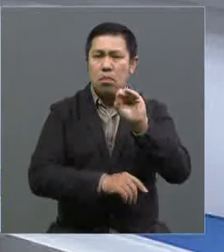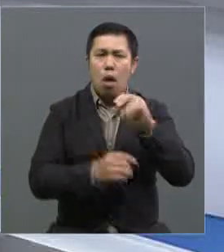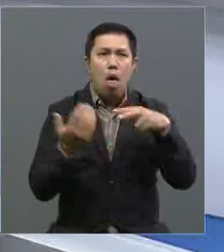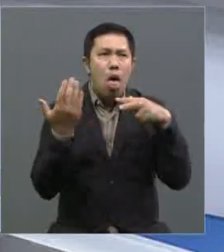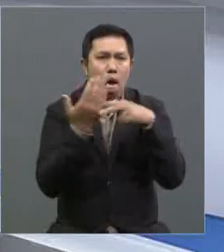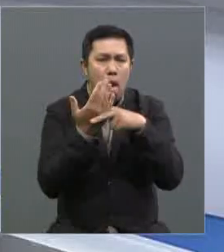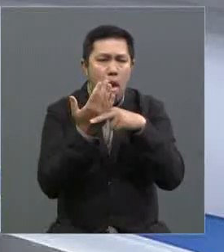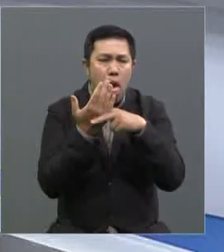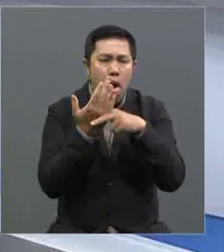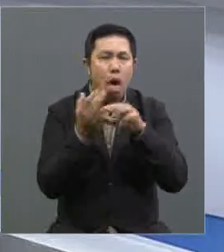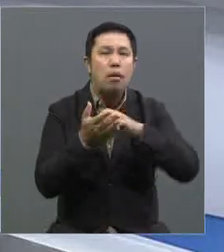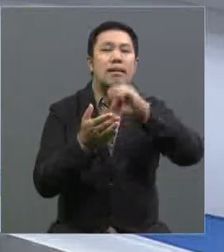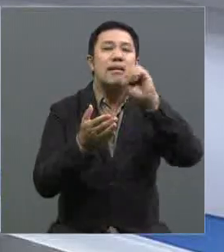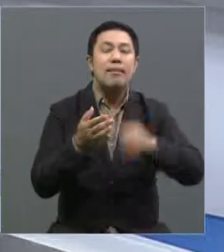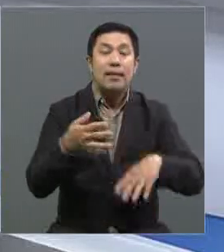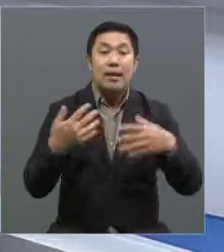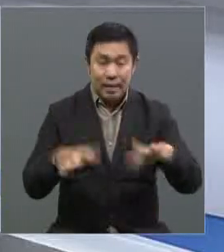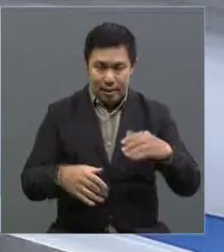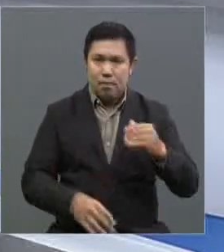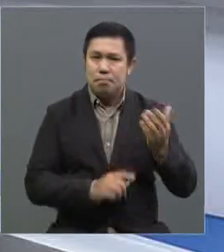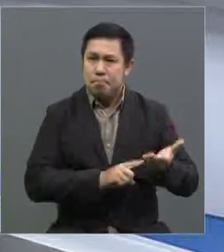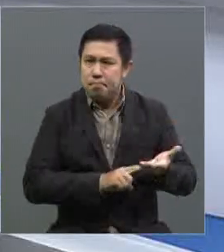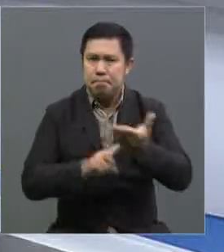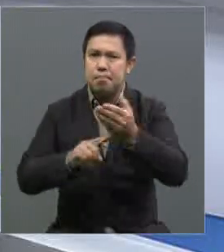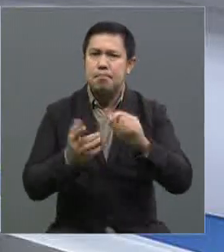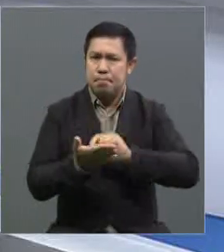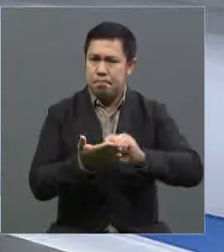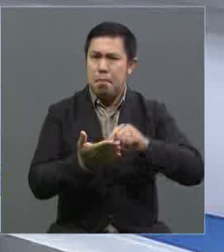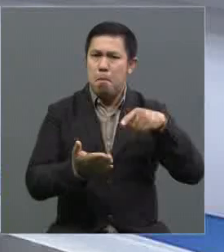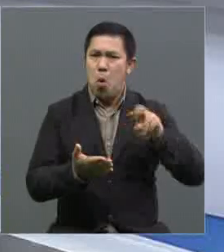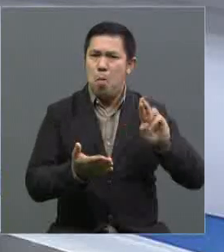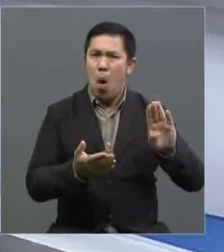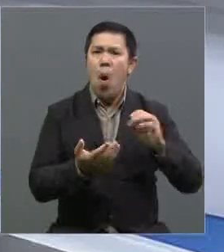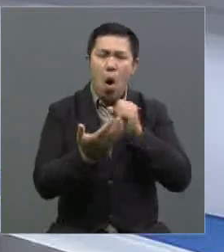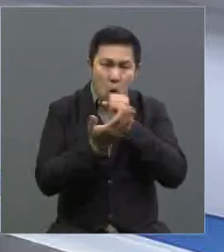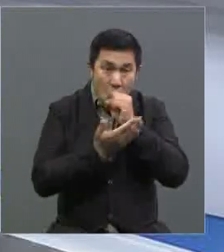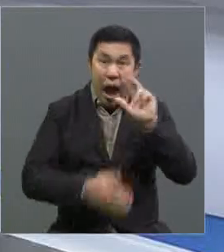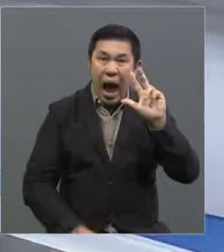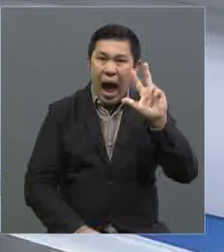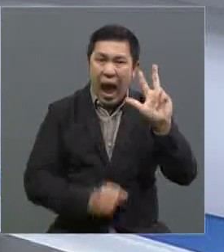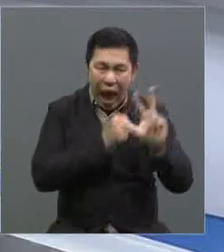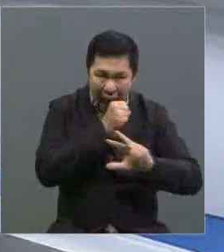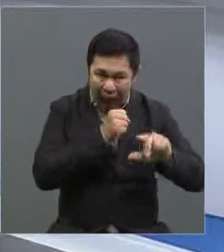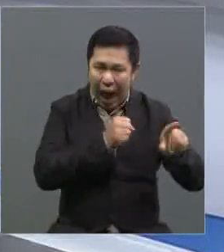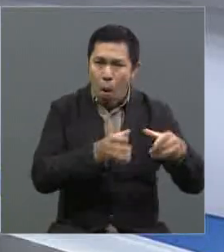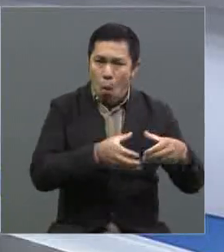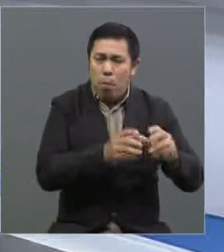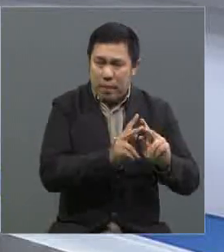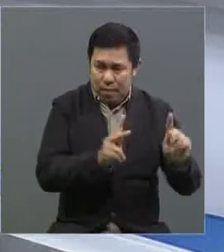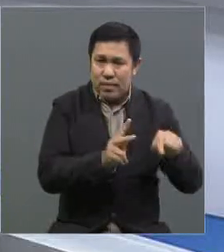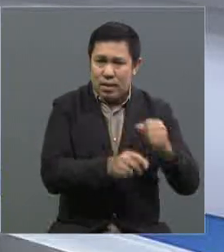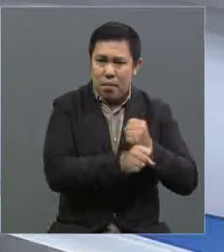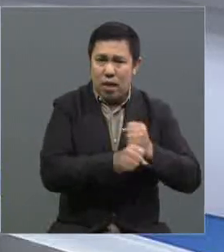ณตอนนี้ก็มีการนำเสนอร่างพระราชบัญญัติกัญชากัญชงอยู่นะครับอยู่ในขั้นตอนการยกร่างของคณะทำงานกระทรวง